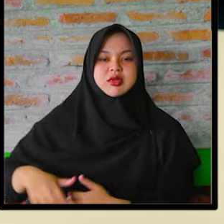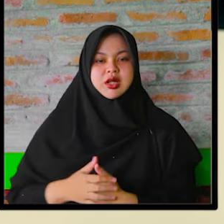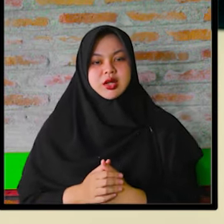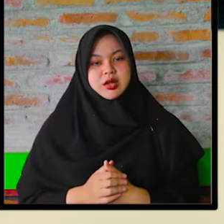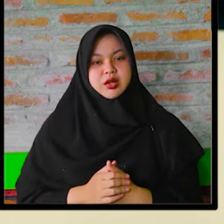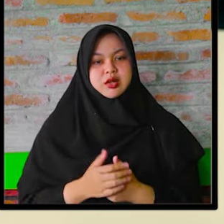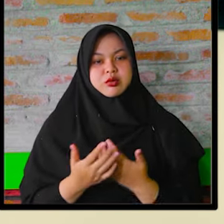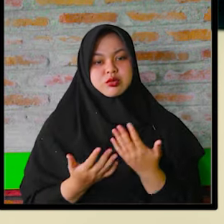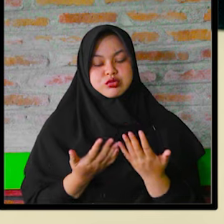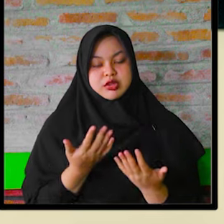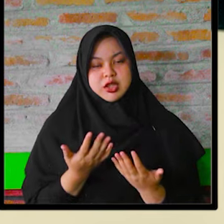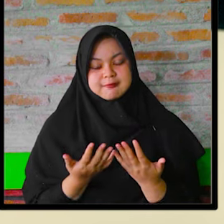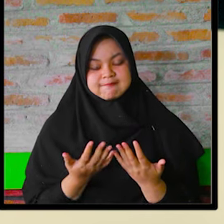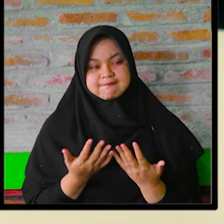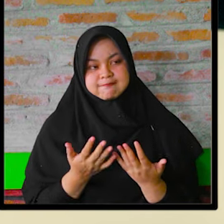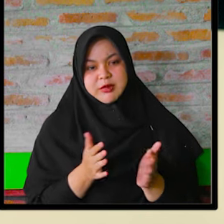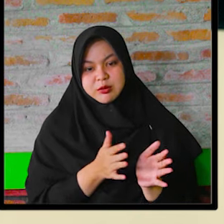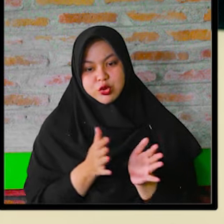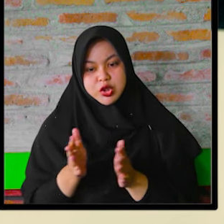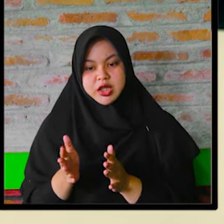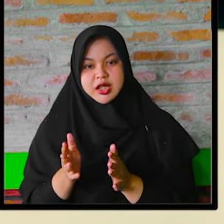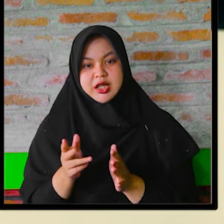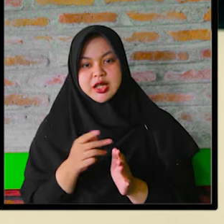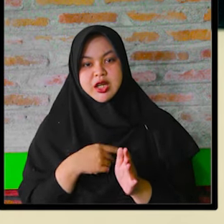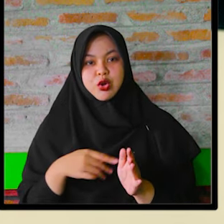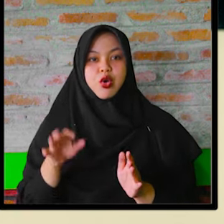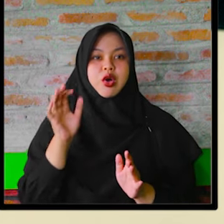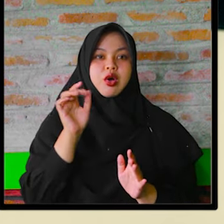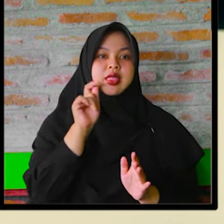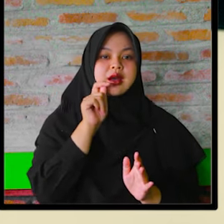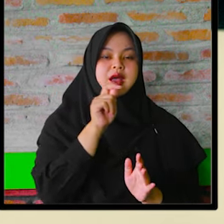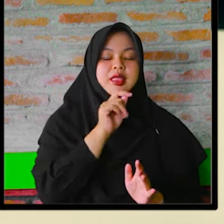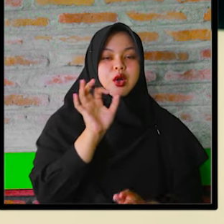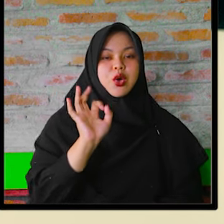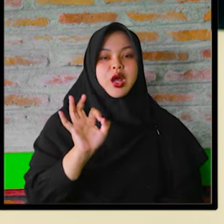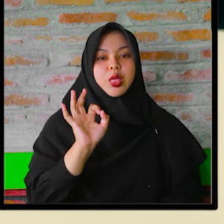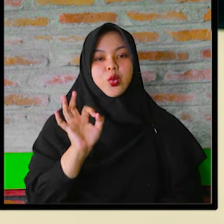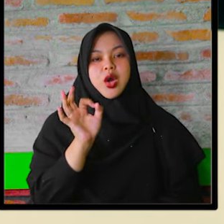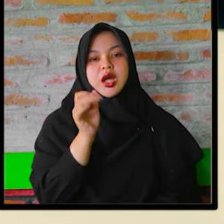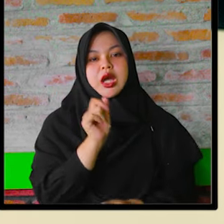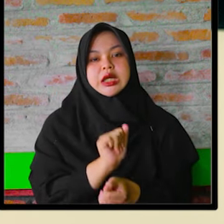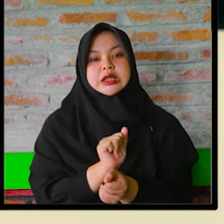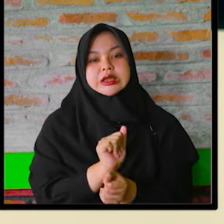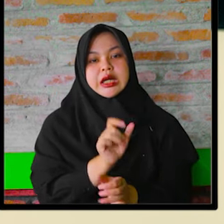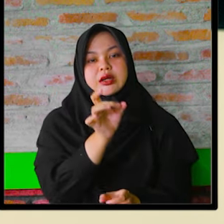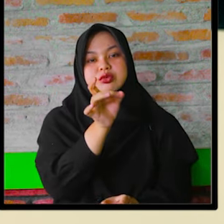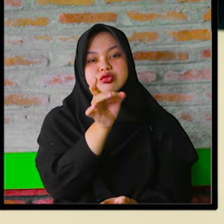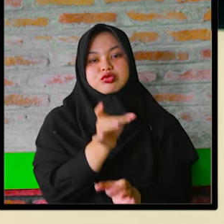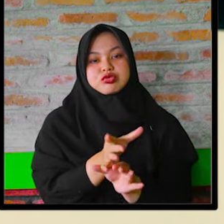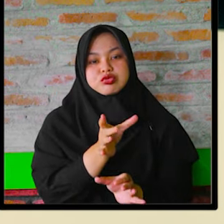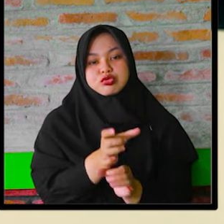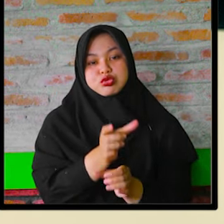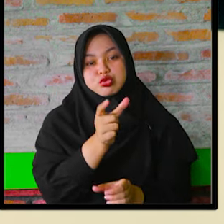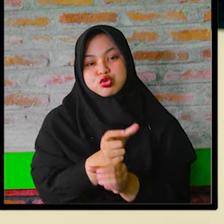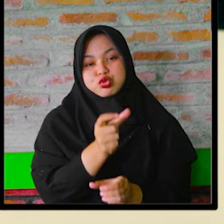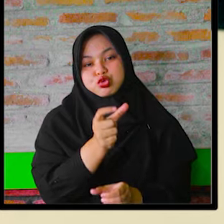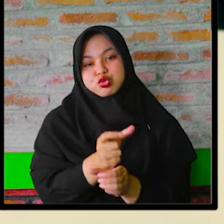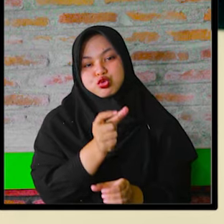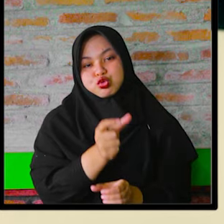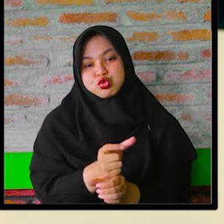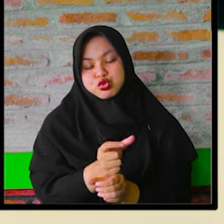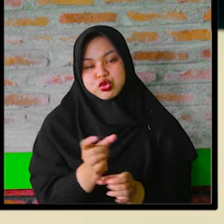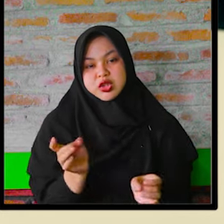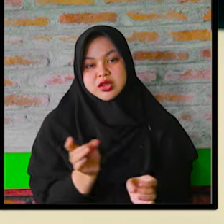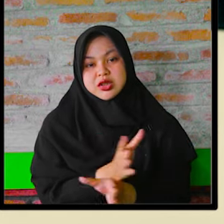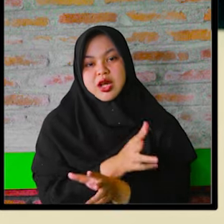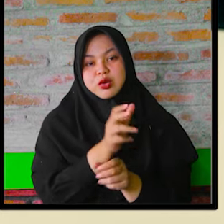trasure ee orang tuanya itu guru gitu nah kemudian kami melakukan upaya ini